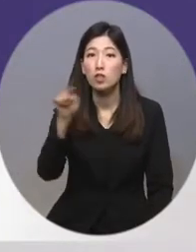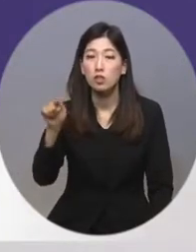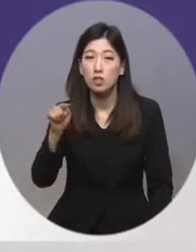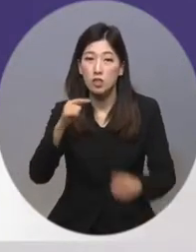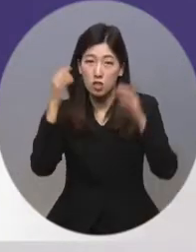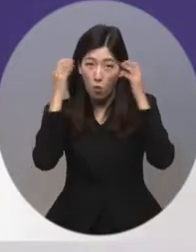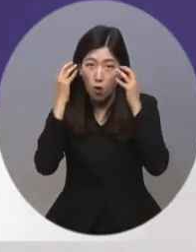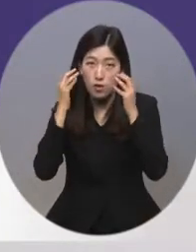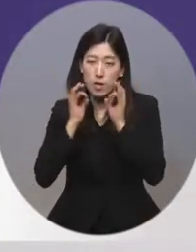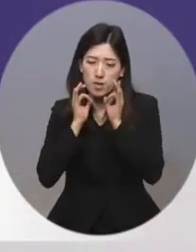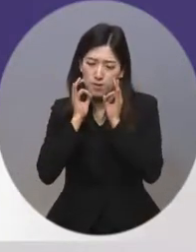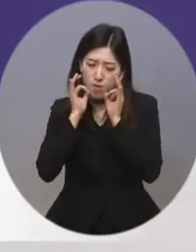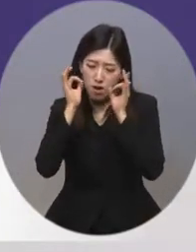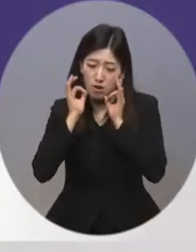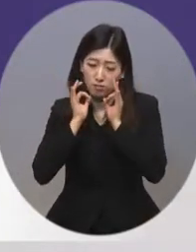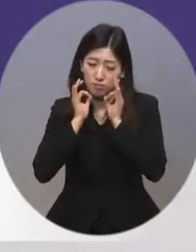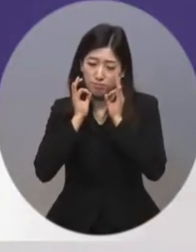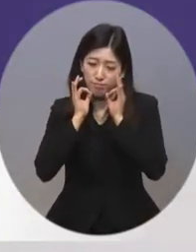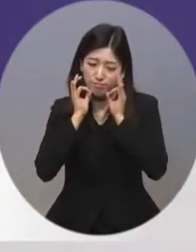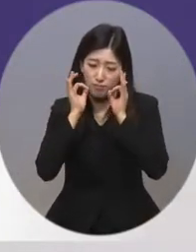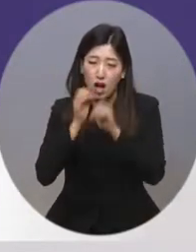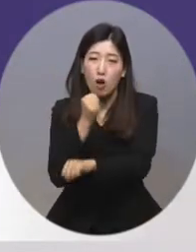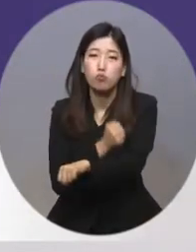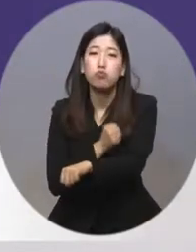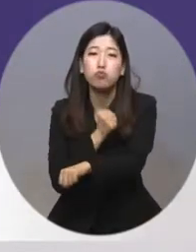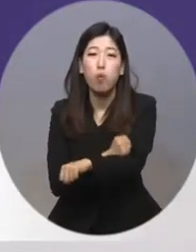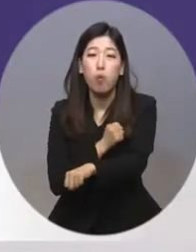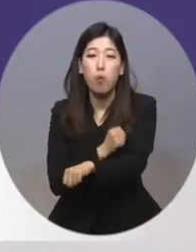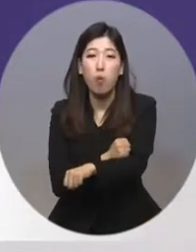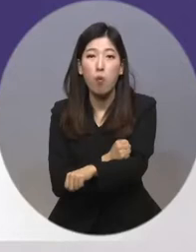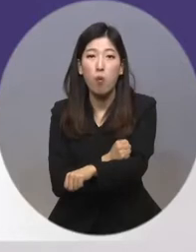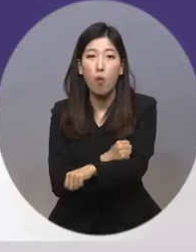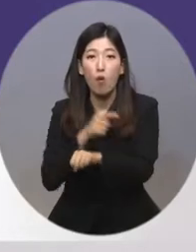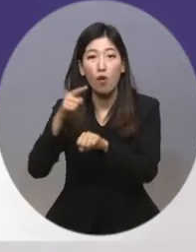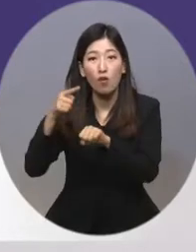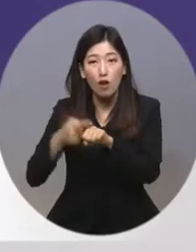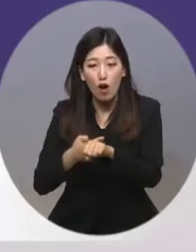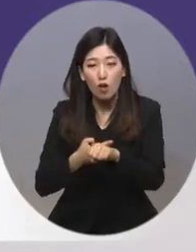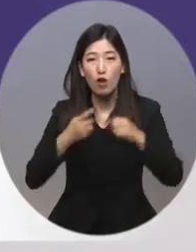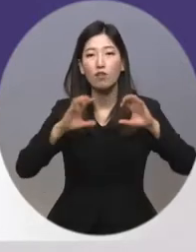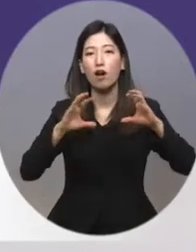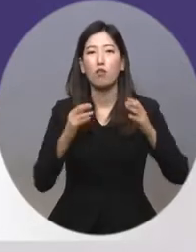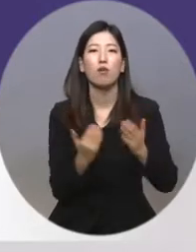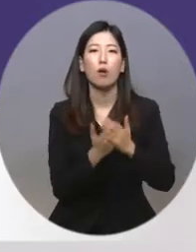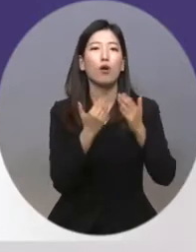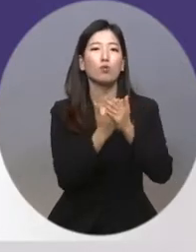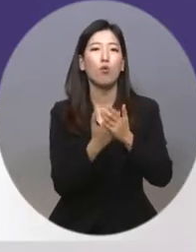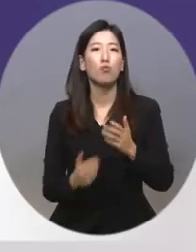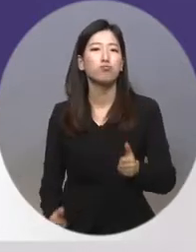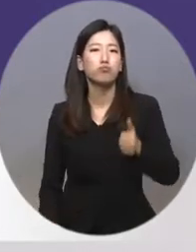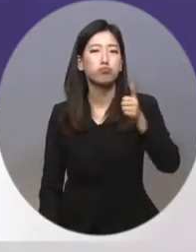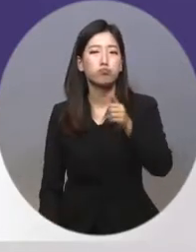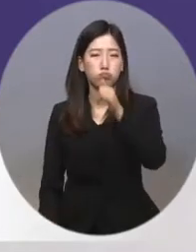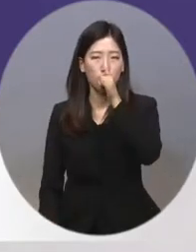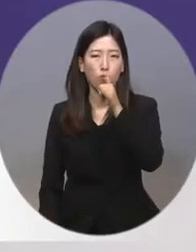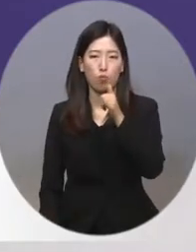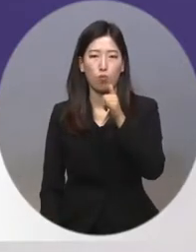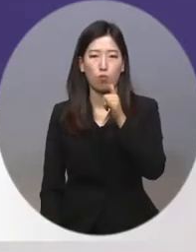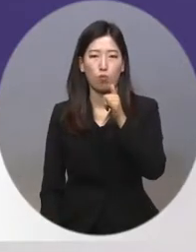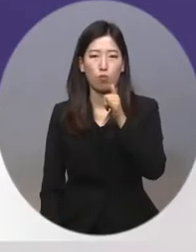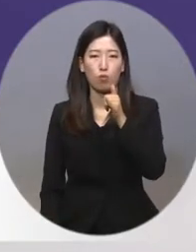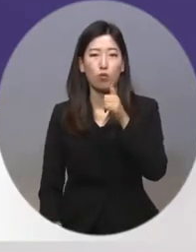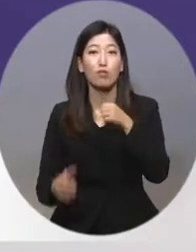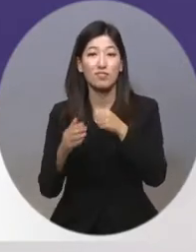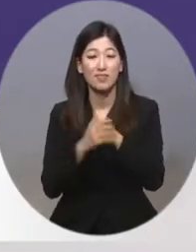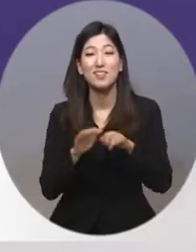이렇게 대한민국의 진짜 세계에서 어떤가는 선진대국으로 나아갔다고 볼 수 있겠습니다. 이런